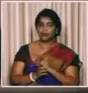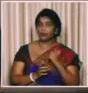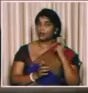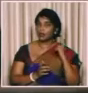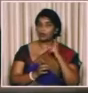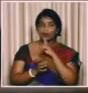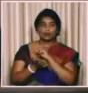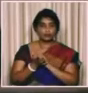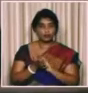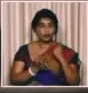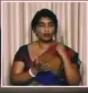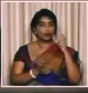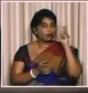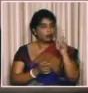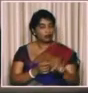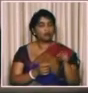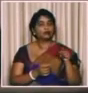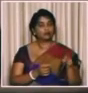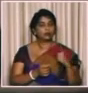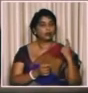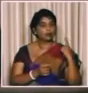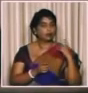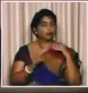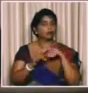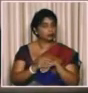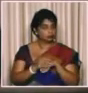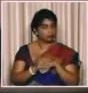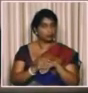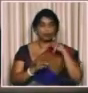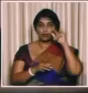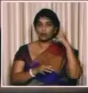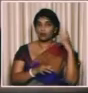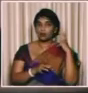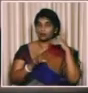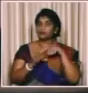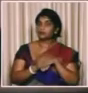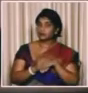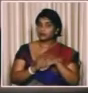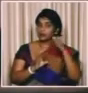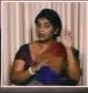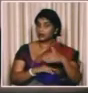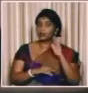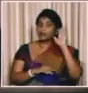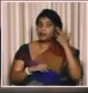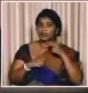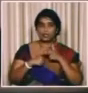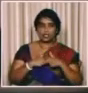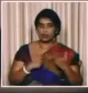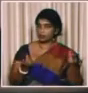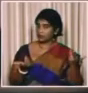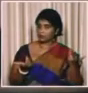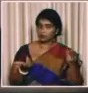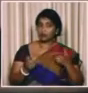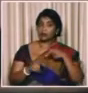හමුදා විශ්‍රාමික හමුදා නිලධාරියෙකුට හමුදා කඳුරක් ඇතුළත ගුවන් හමුදා කඳුරක් ඇතුළට එන්න විශේෂ හේතුවක් නැහැ.